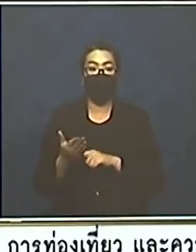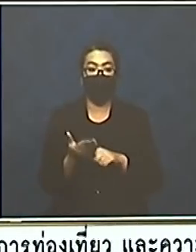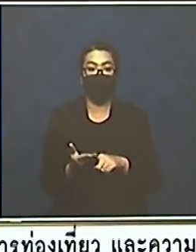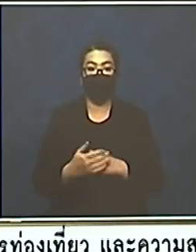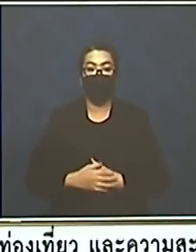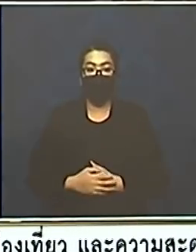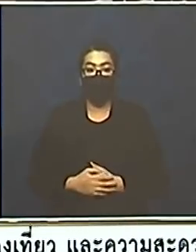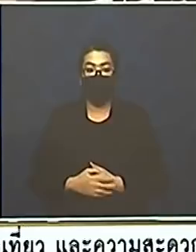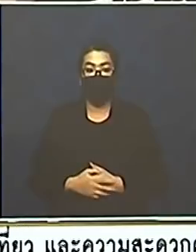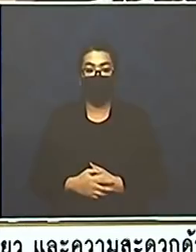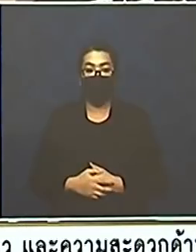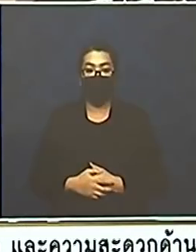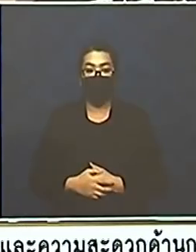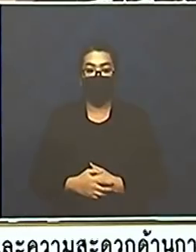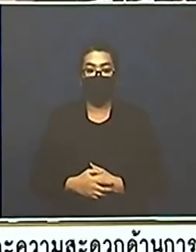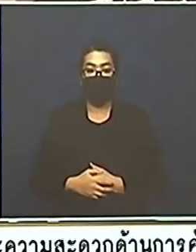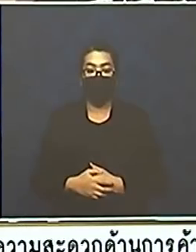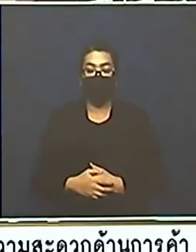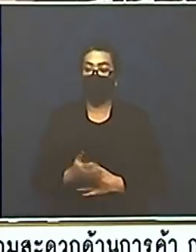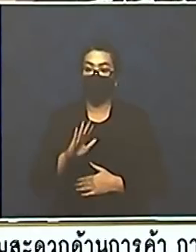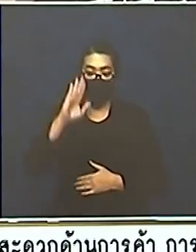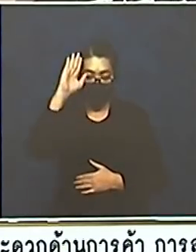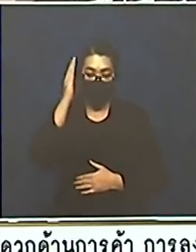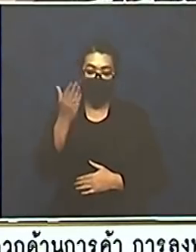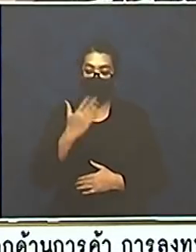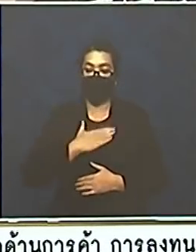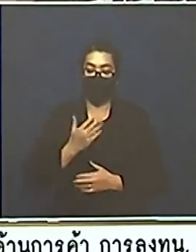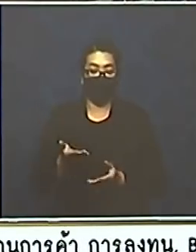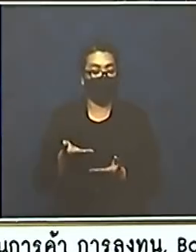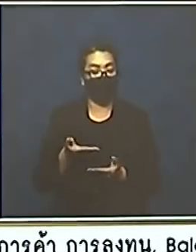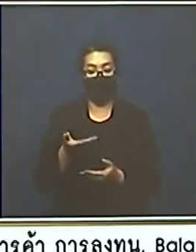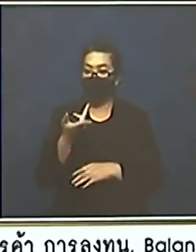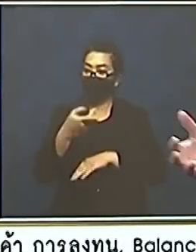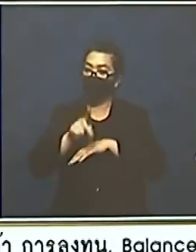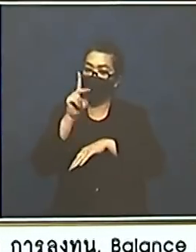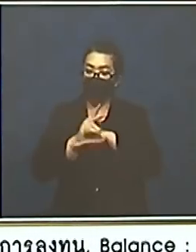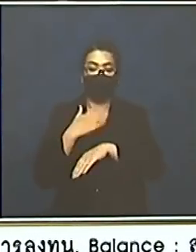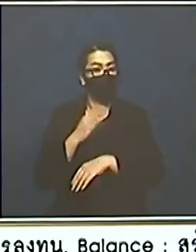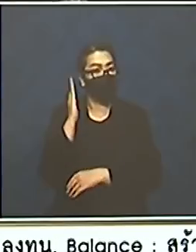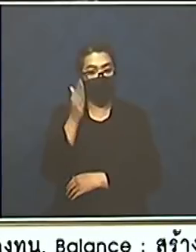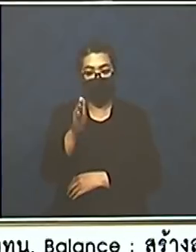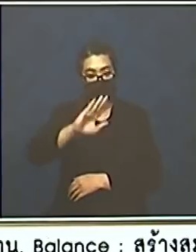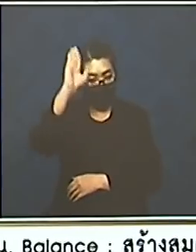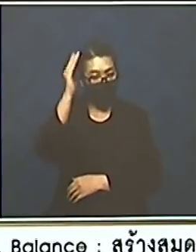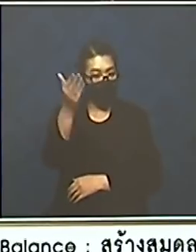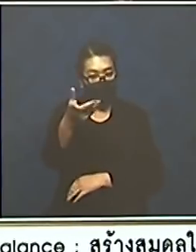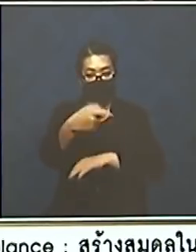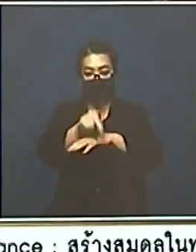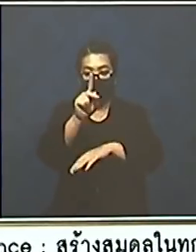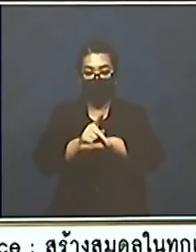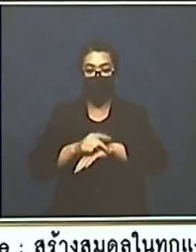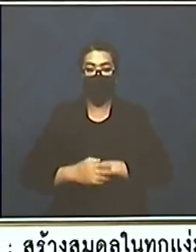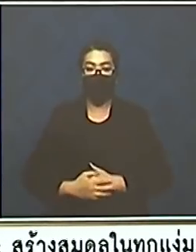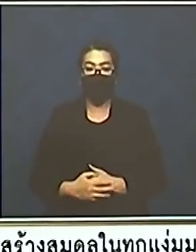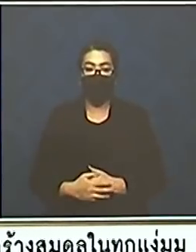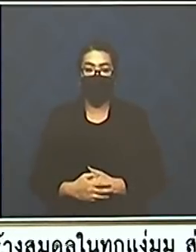นเนี่ยไม่สามารถไปยุ่งเกี่ยวด้วยได้นะฮะแต่ว่าในยุคสมัยปัจจุบันมันไม่ใช่แบบนั้นครับโลกมันเปลี่ยนไปนะครับโรคไร้พรม